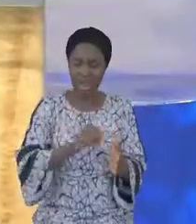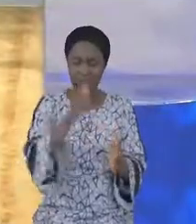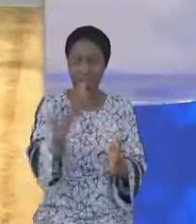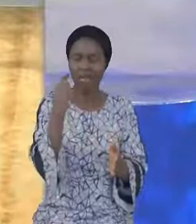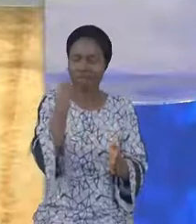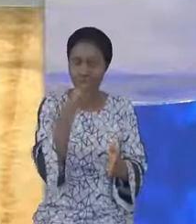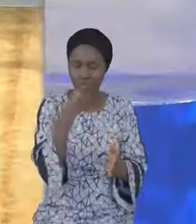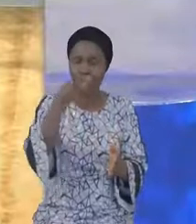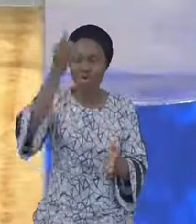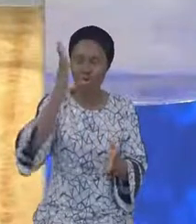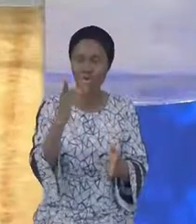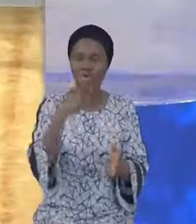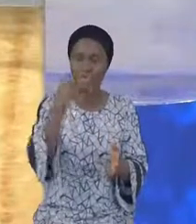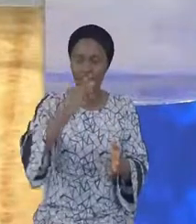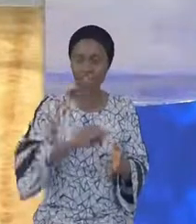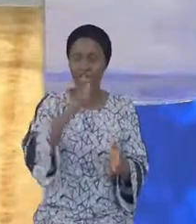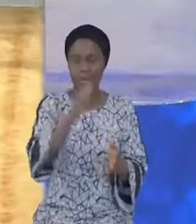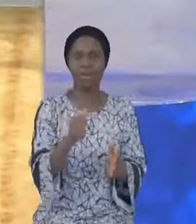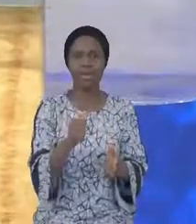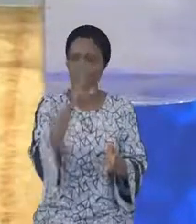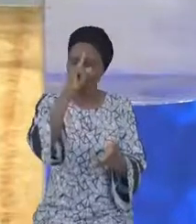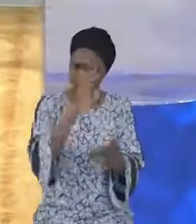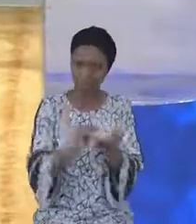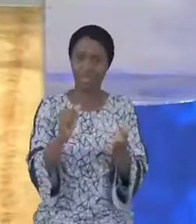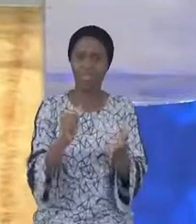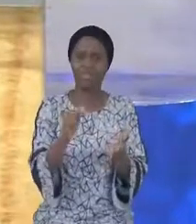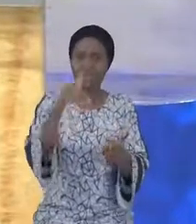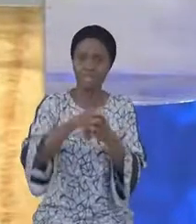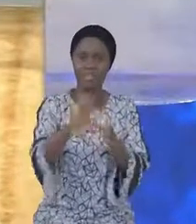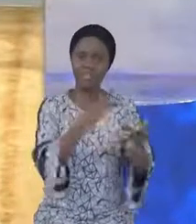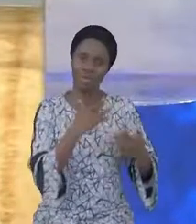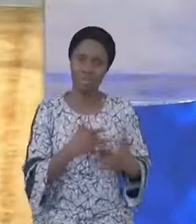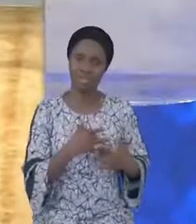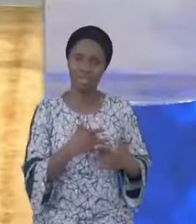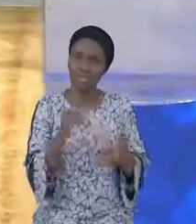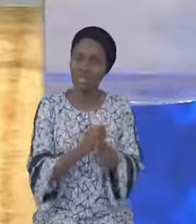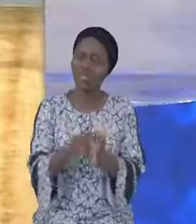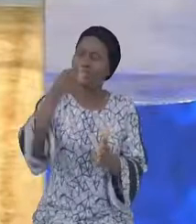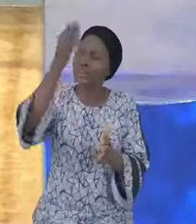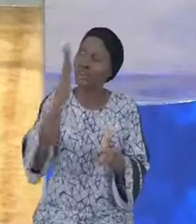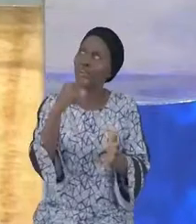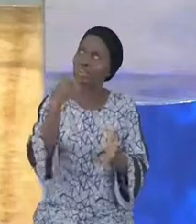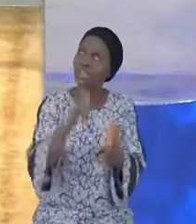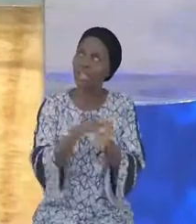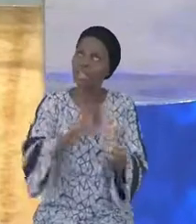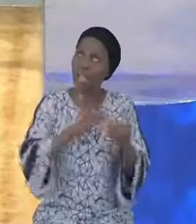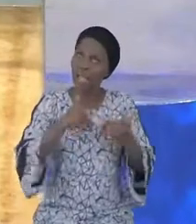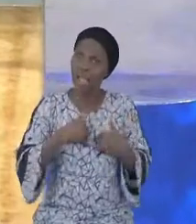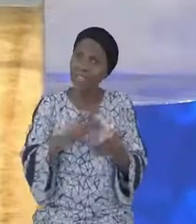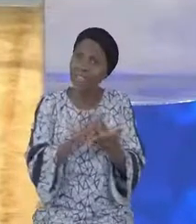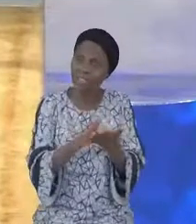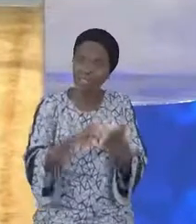J'ai ce qu'il dit qu'il, que j'ai. Il dit que j'ai la nature divine. Merci Seigneur, j'en